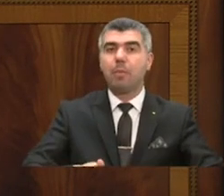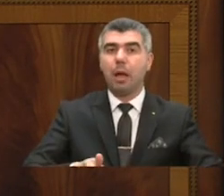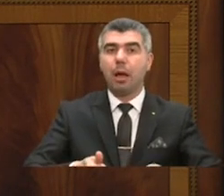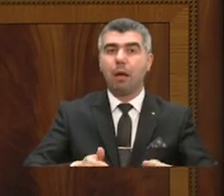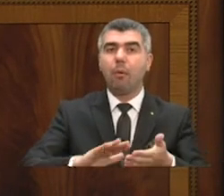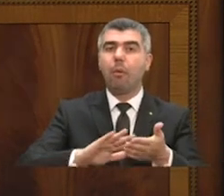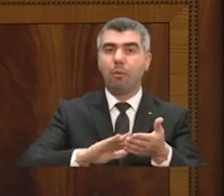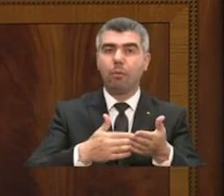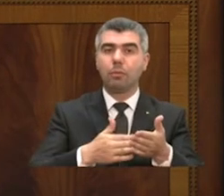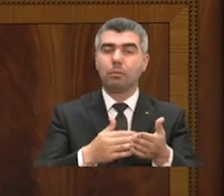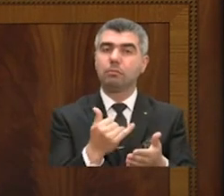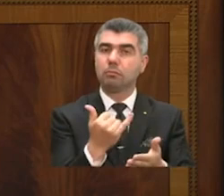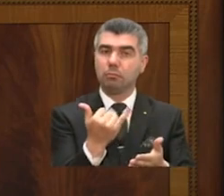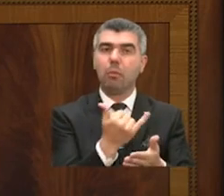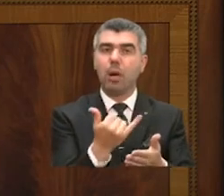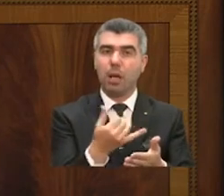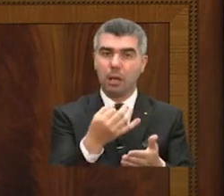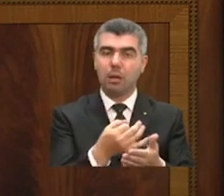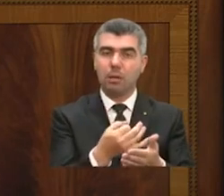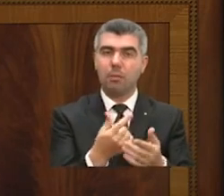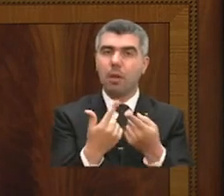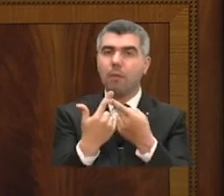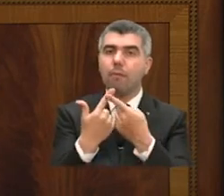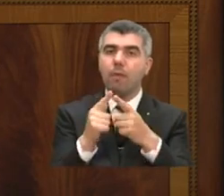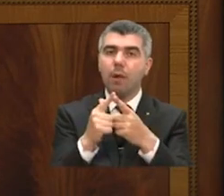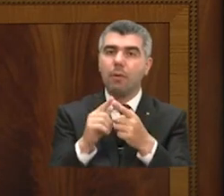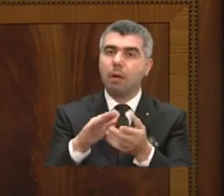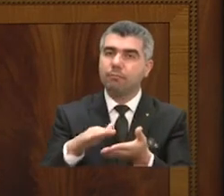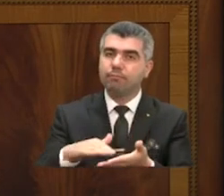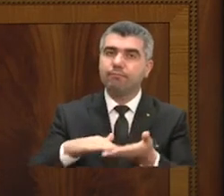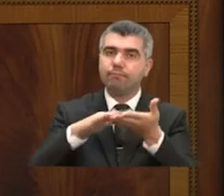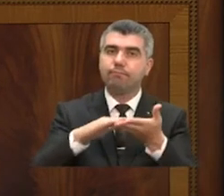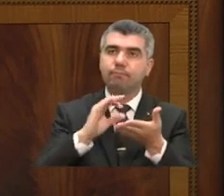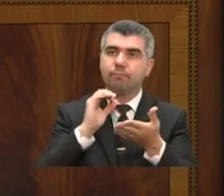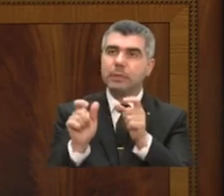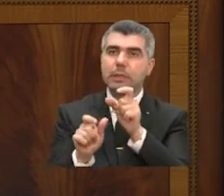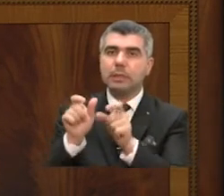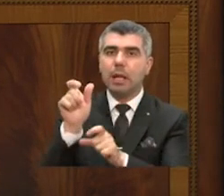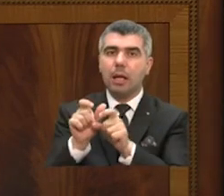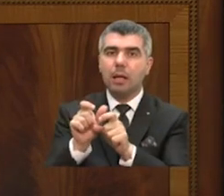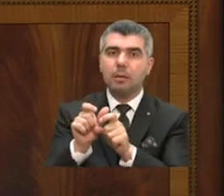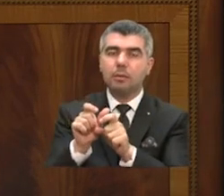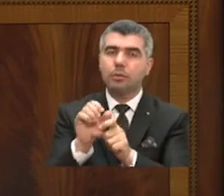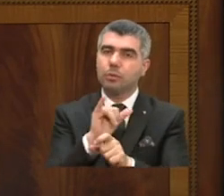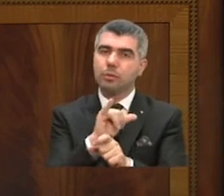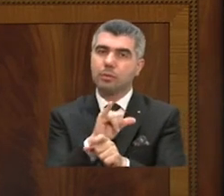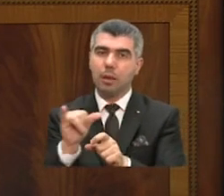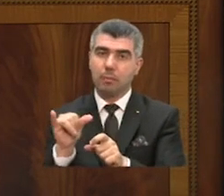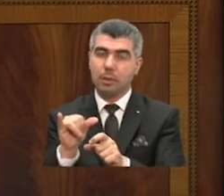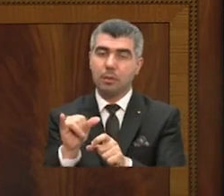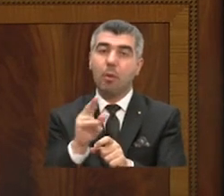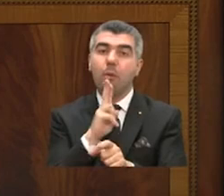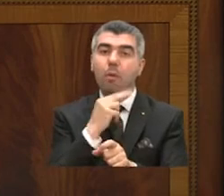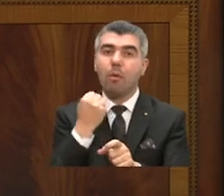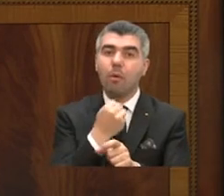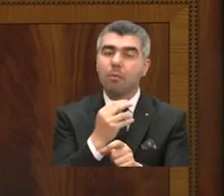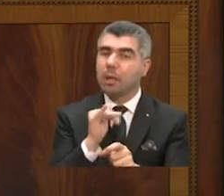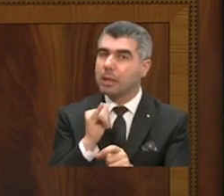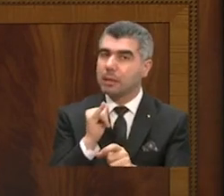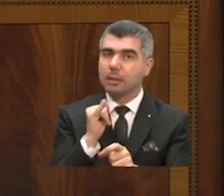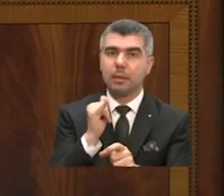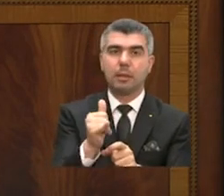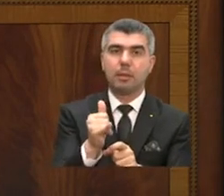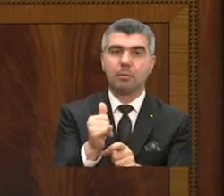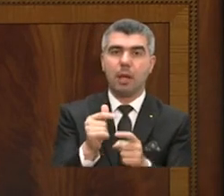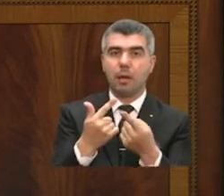تعبئة إمكانات مهمة لتفادي تفاقم تأثيرها على المغاربة، إلا أن الحكومة أبت إلا أن تواصل